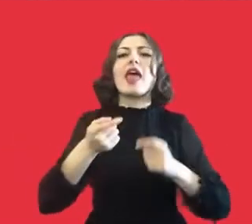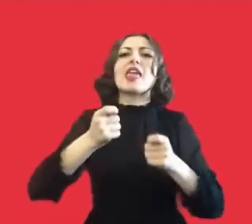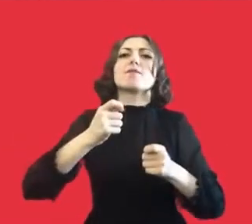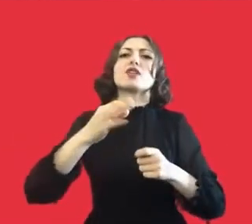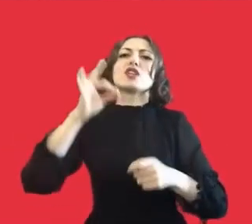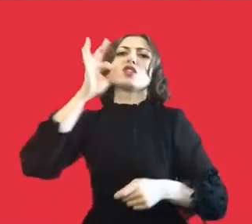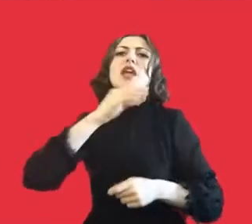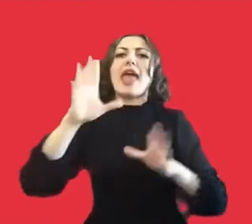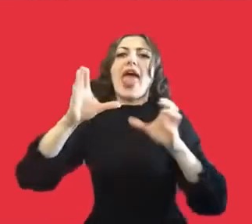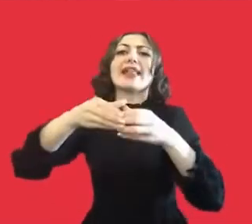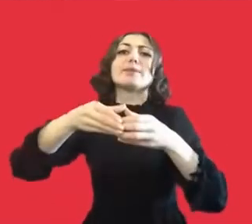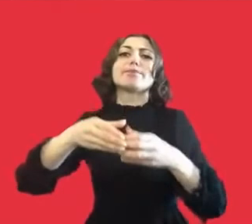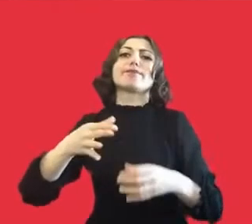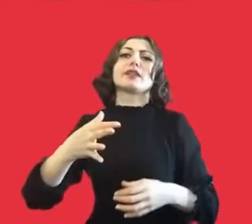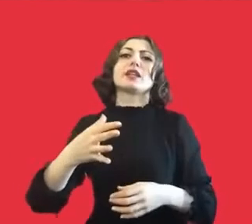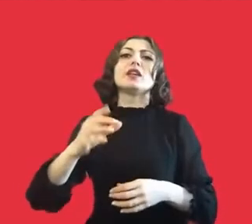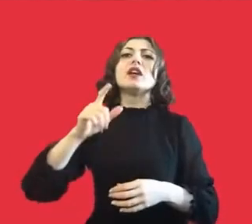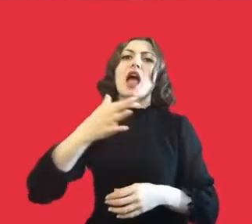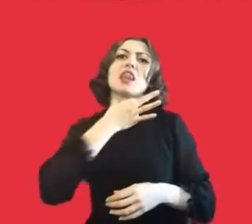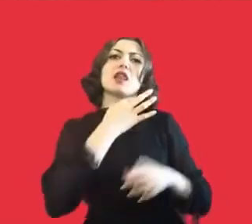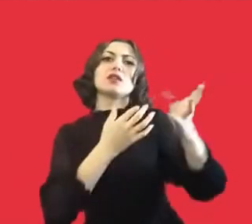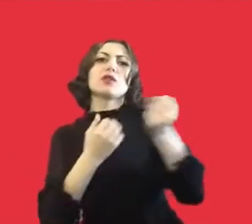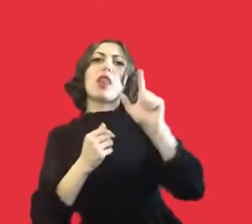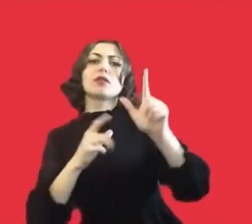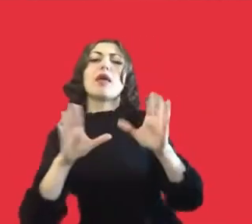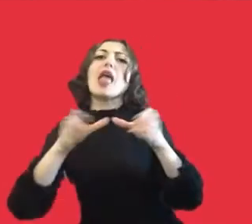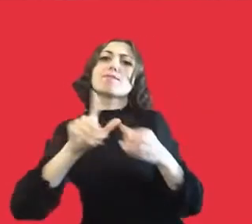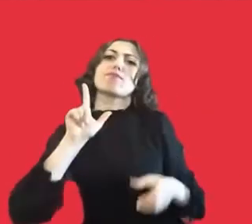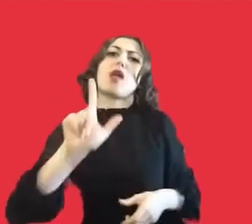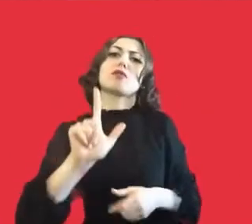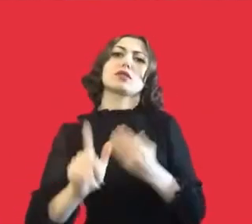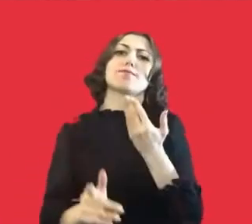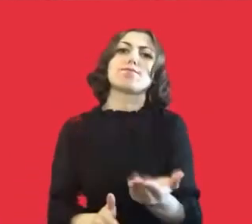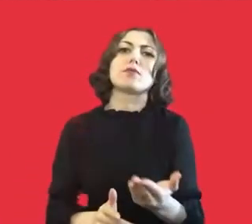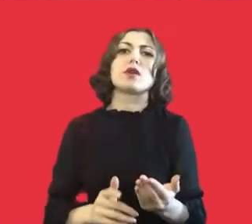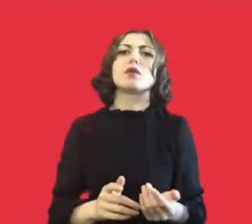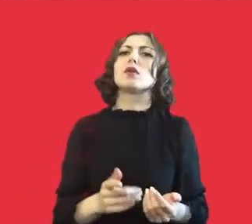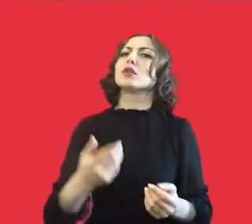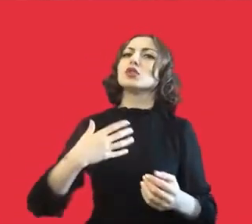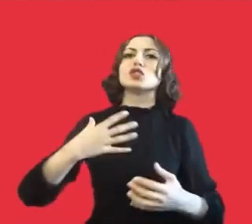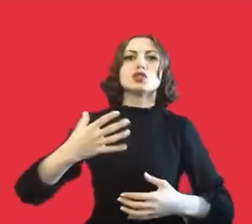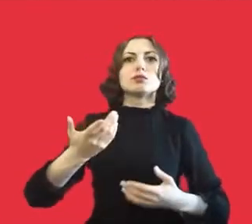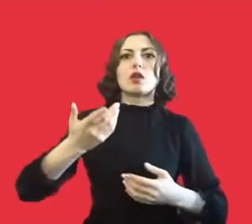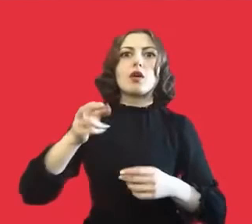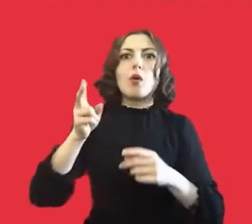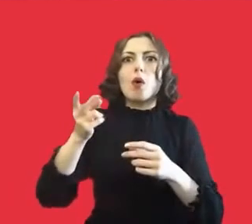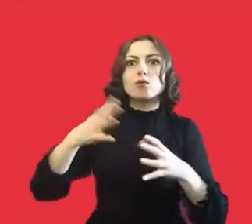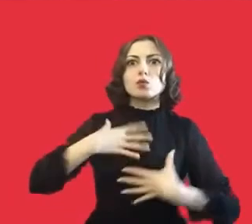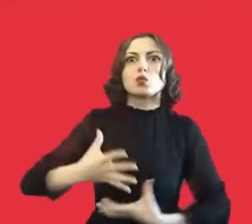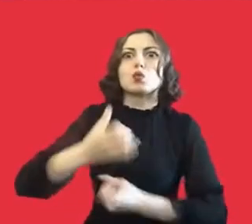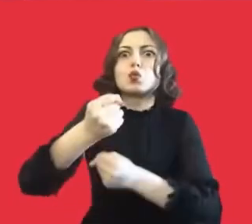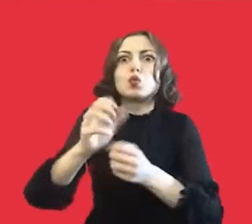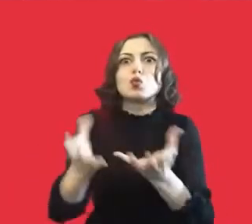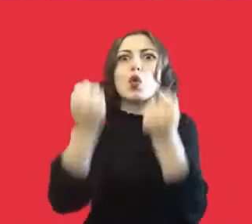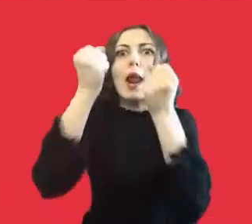hekim yetiştirmek için, hemşire yetiştirmek için bizim yapabileceğimiz, hani belki can kurtarmak için, acil müdahaleler için